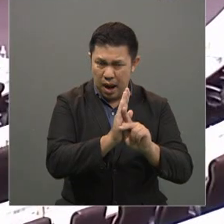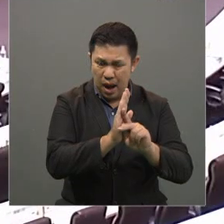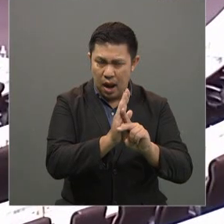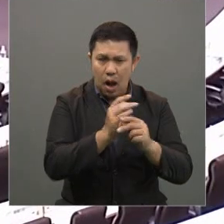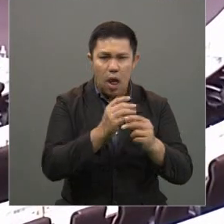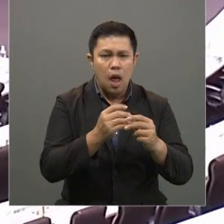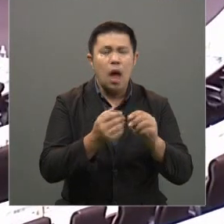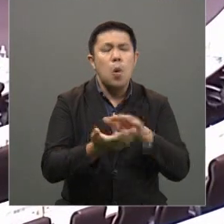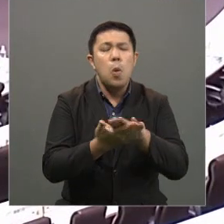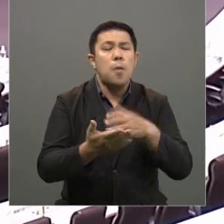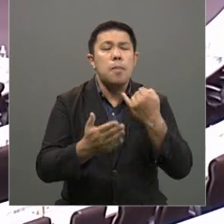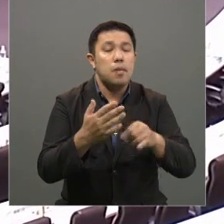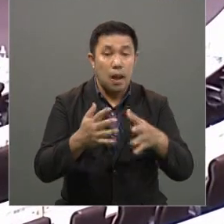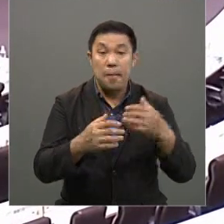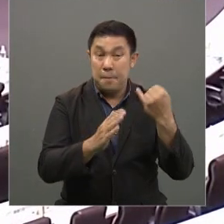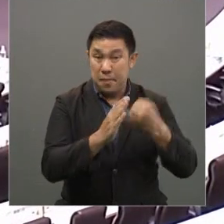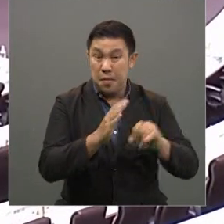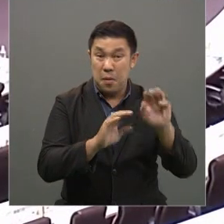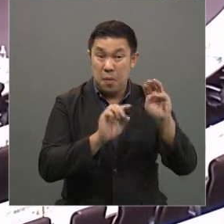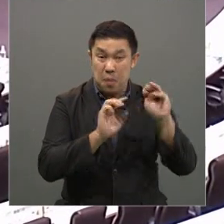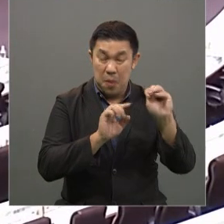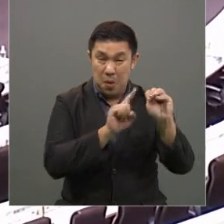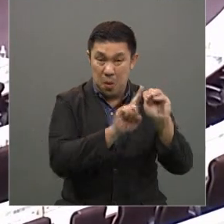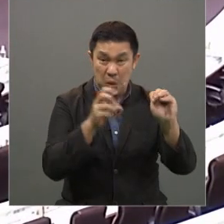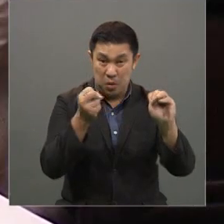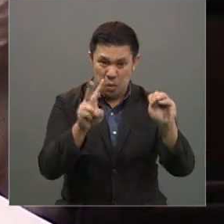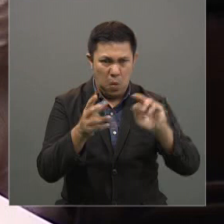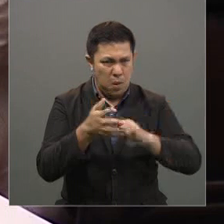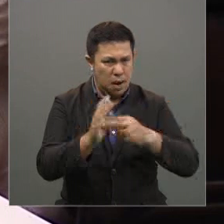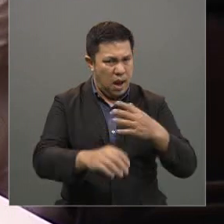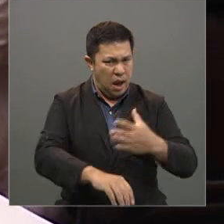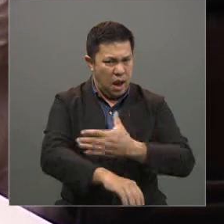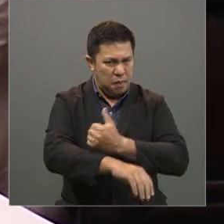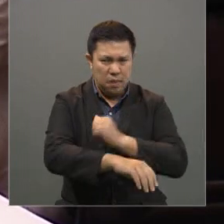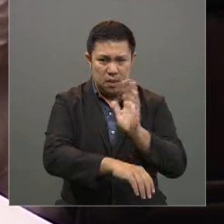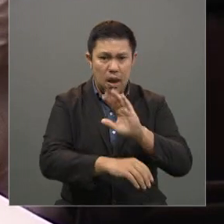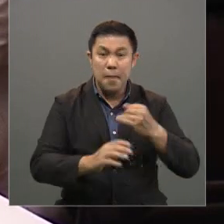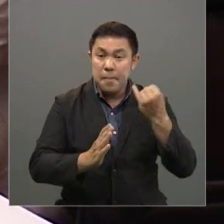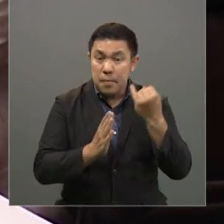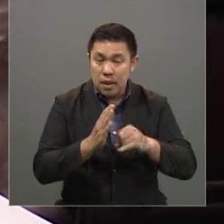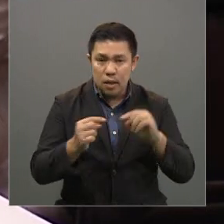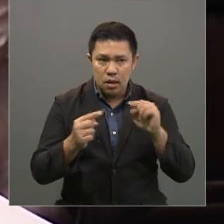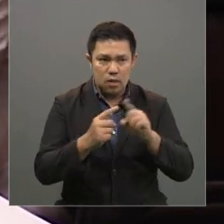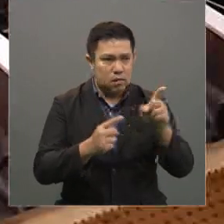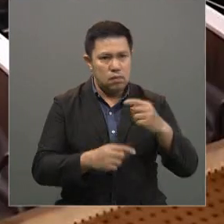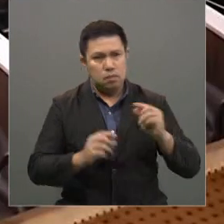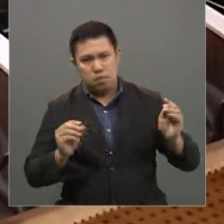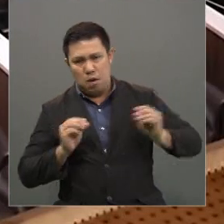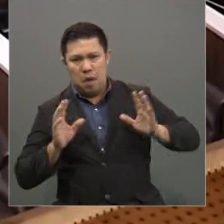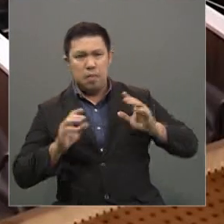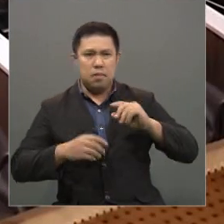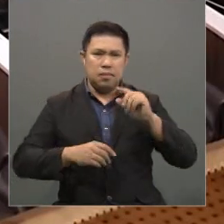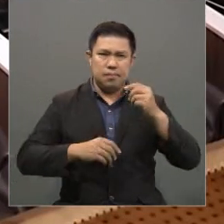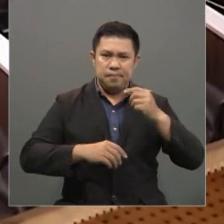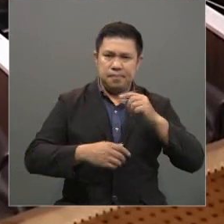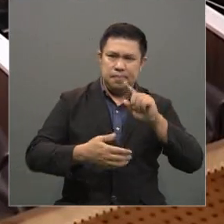ธีรยุทธบอกว่าความผิดตามมาตรา 112ไม่ใช่ความผิดในทำนองทางการเมืองแต่เป็นความผิดเกี่ยวกับการล้มล้างการปกครองเพราะฉะนั้นอยู่คน